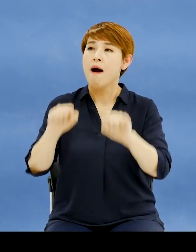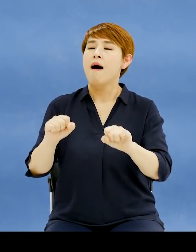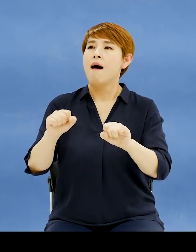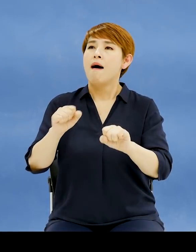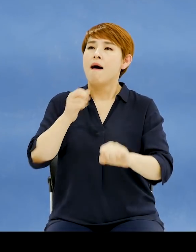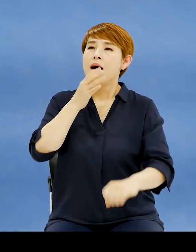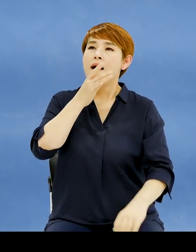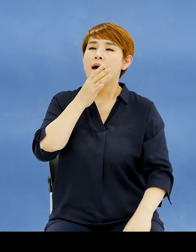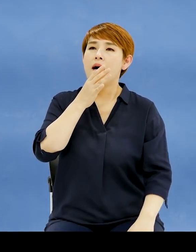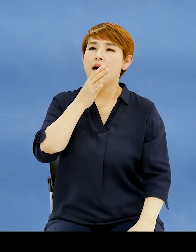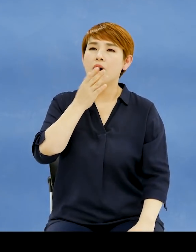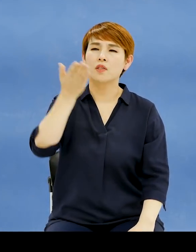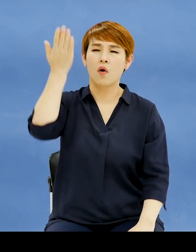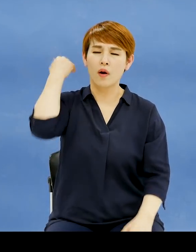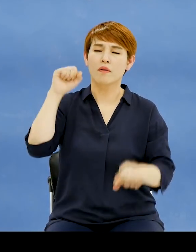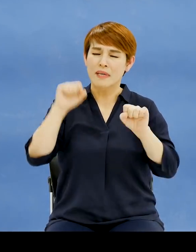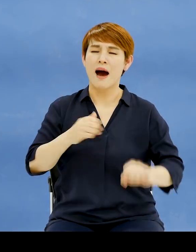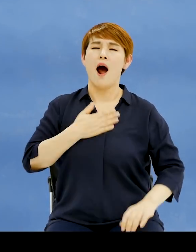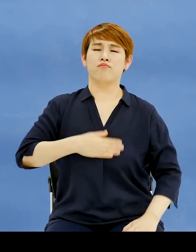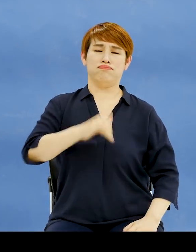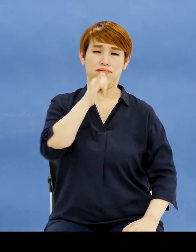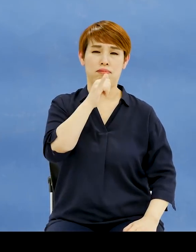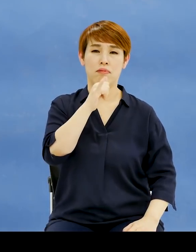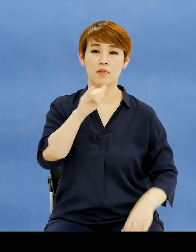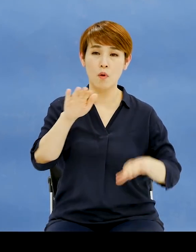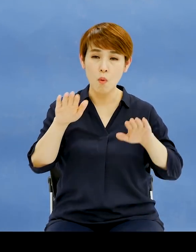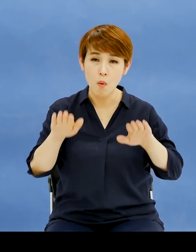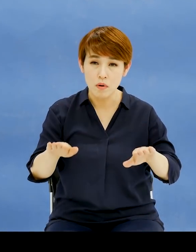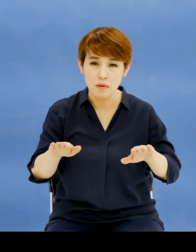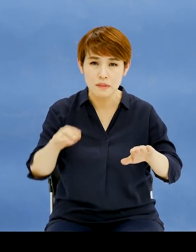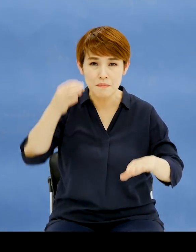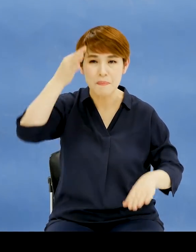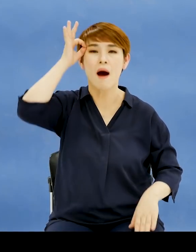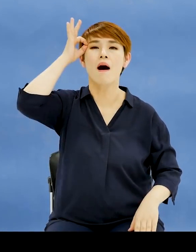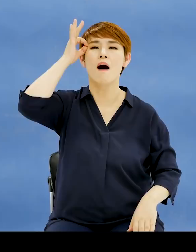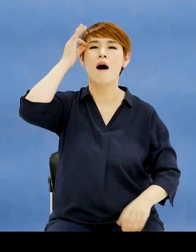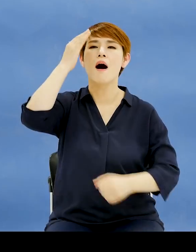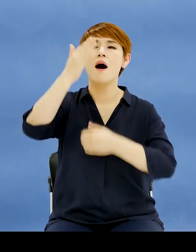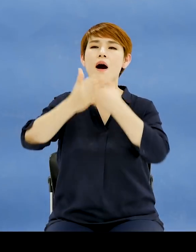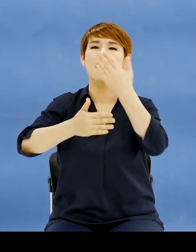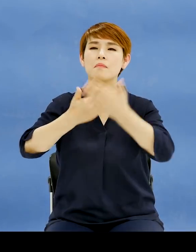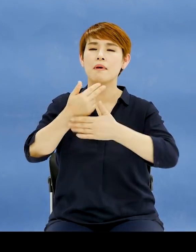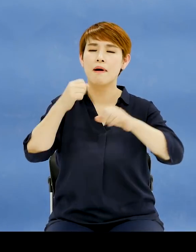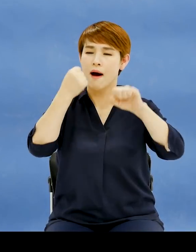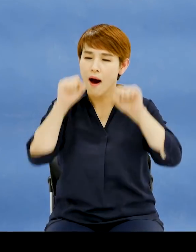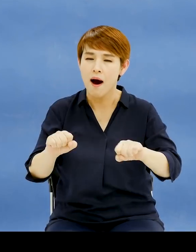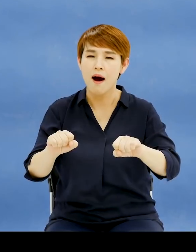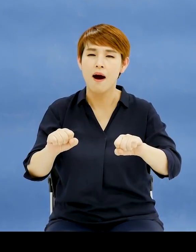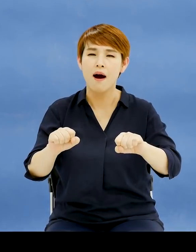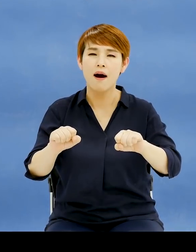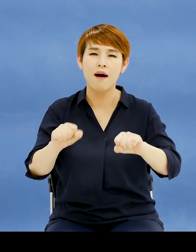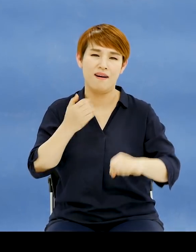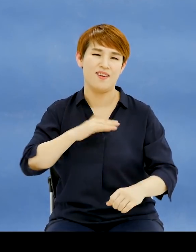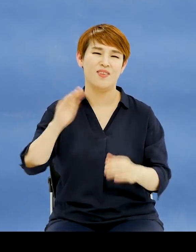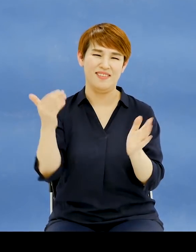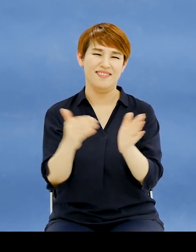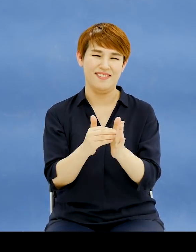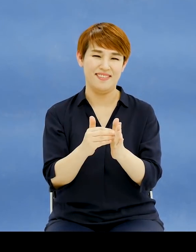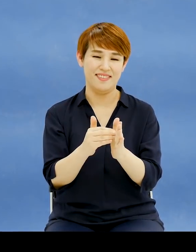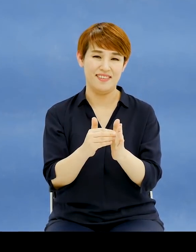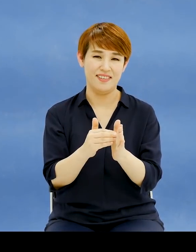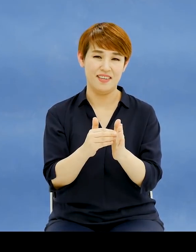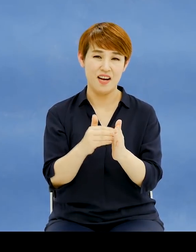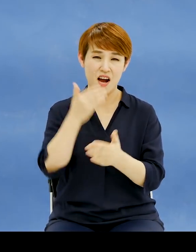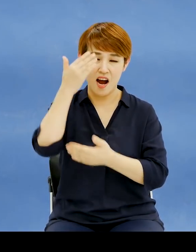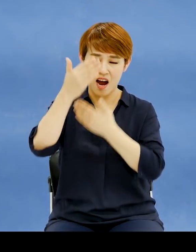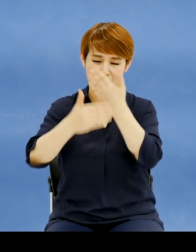하나님이 계시네 이런 전에도 계셨지만 하나님이 오늘 계신다 이런 정말로 깊이 하나님을